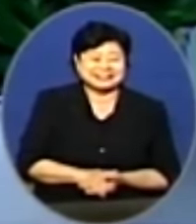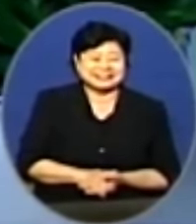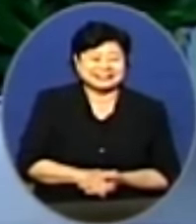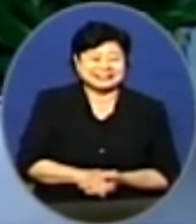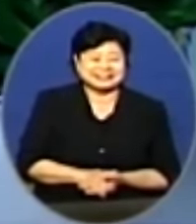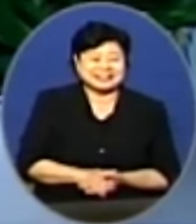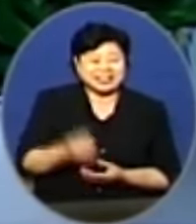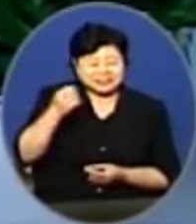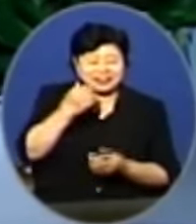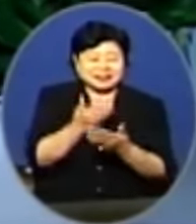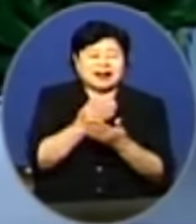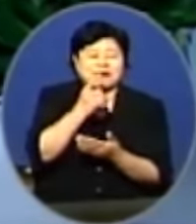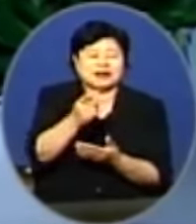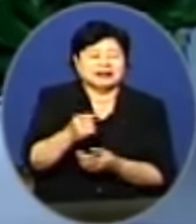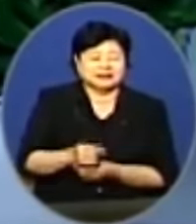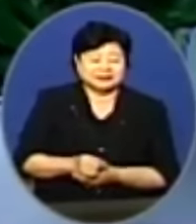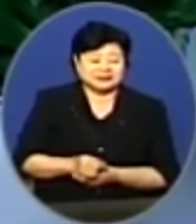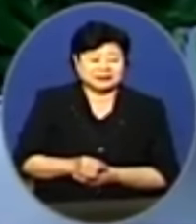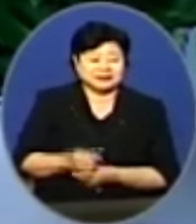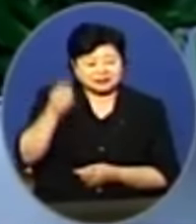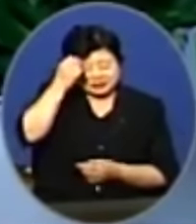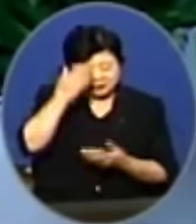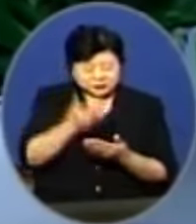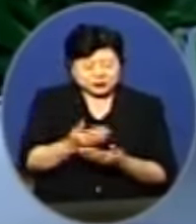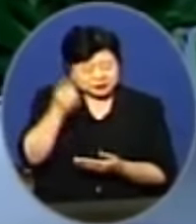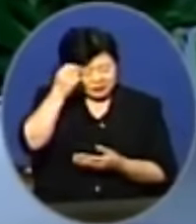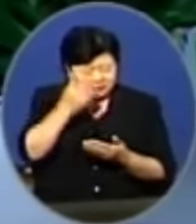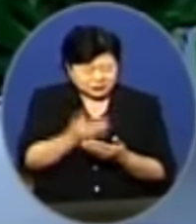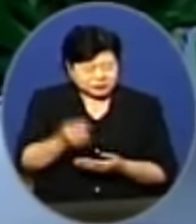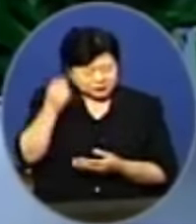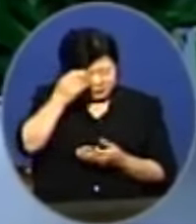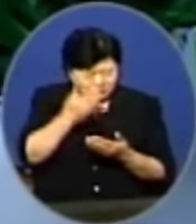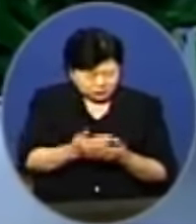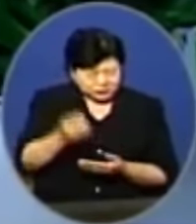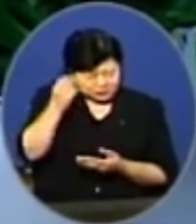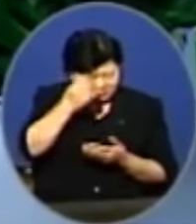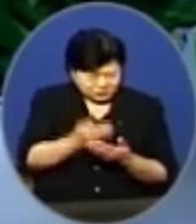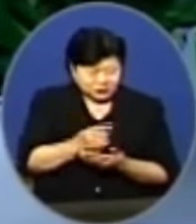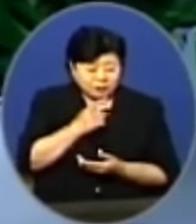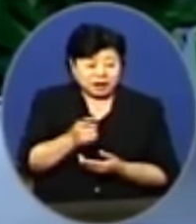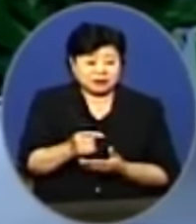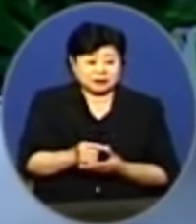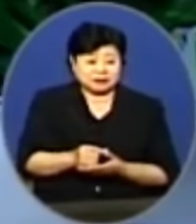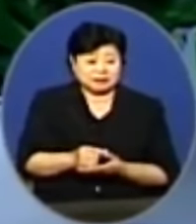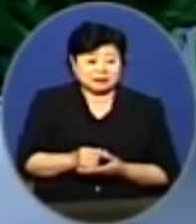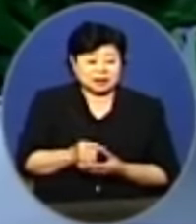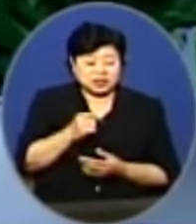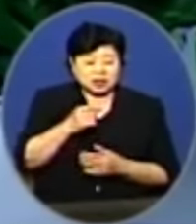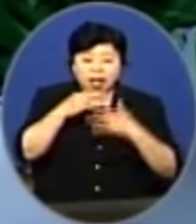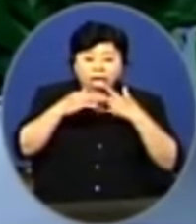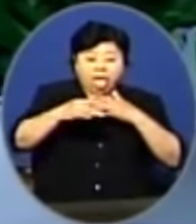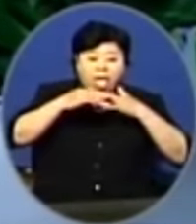자꾸 성령 달라해라. 들어가서 성령을 주시옵소서, 성령을 주소서. 그러니까 그만 혀가 꼬부라지더니만 다른 말이 자꾸